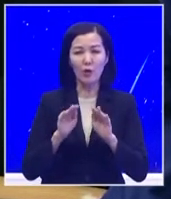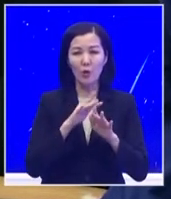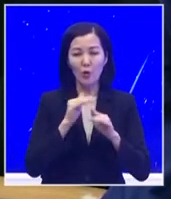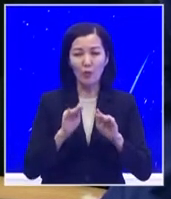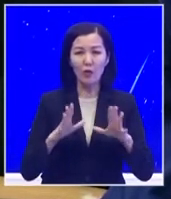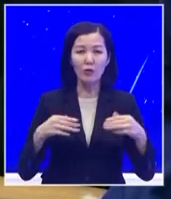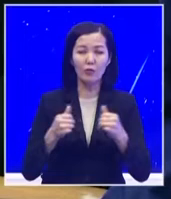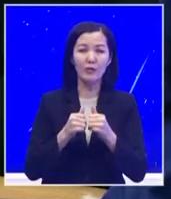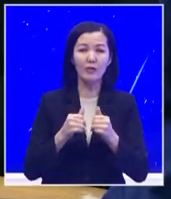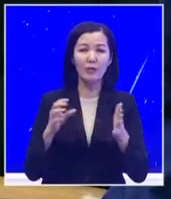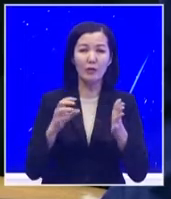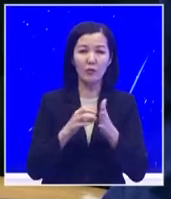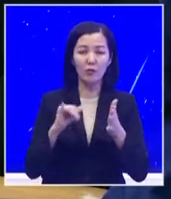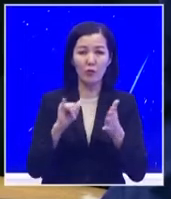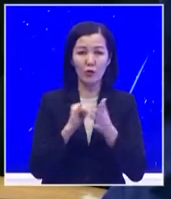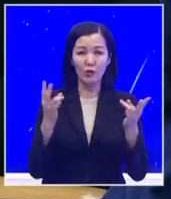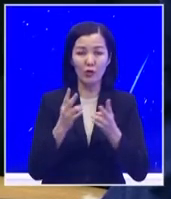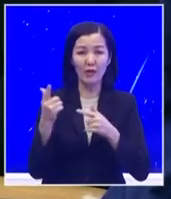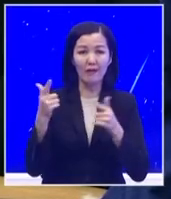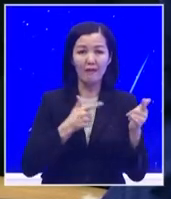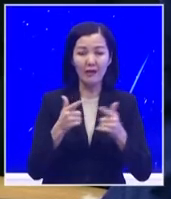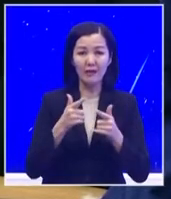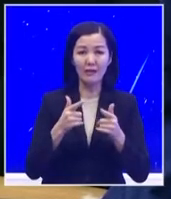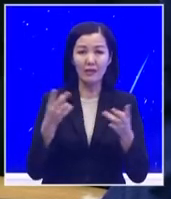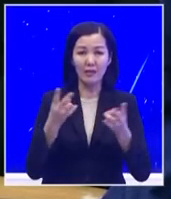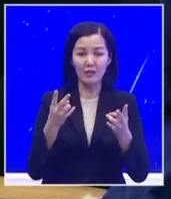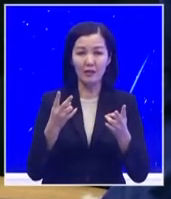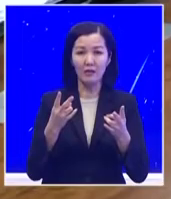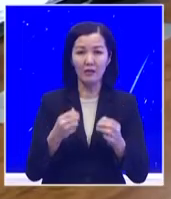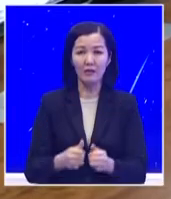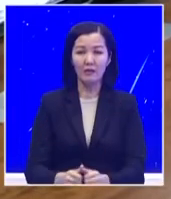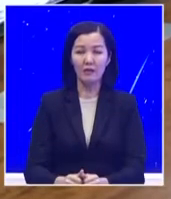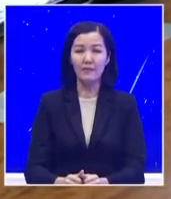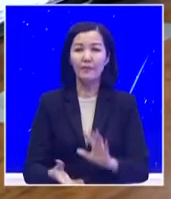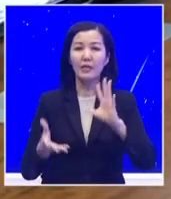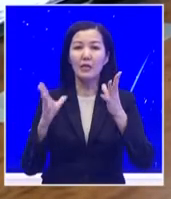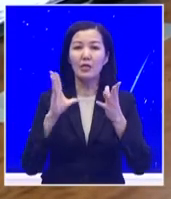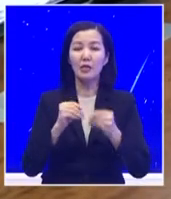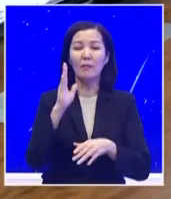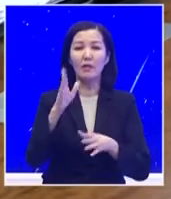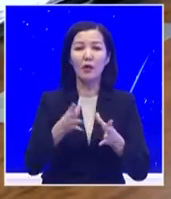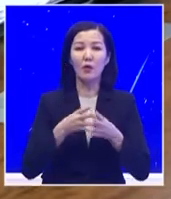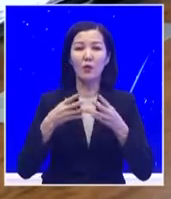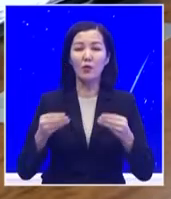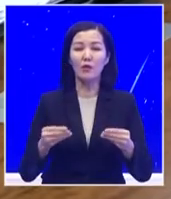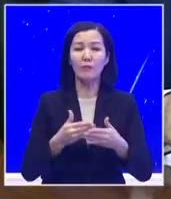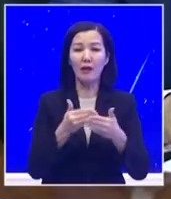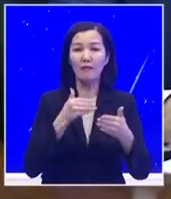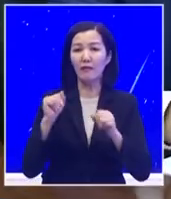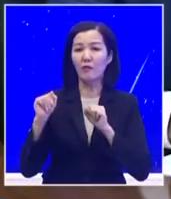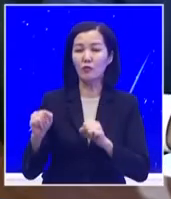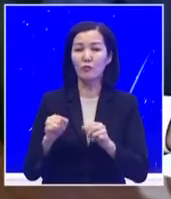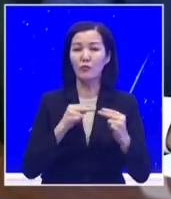берсіндер. А сіздер дайын дүниен, шайнап берген дүниен жұтамай отырсындар. Жалпы алдағы көктемгі су тасқынының алдын алу